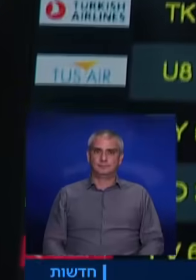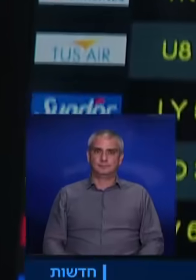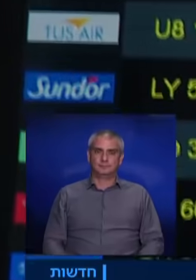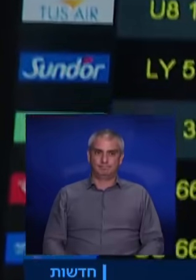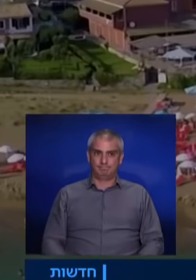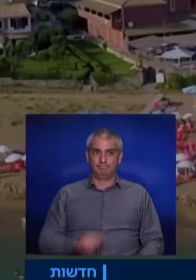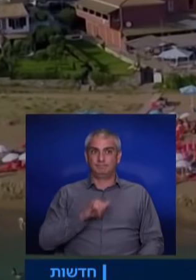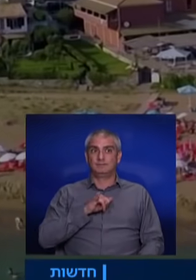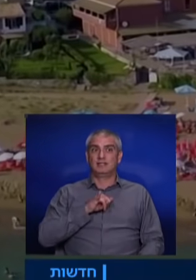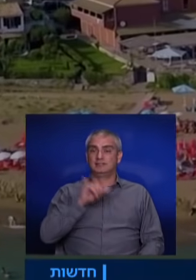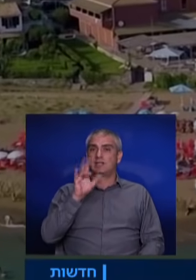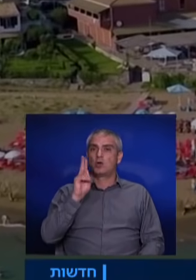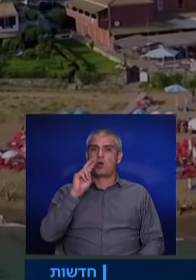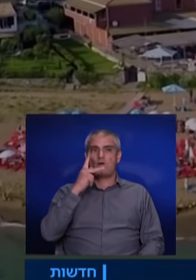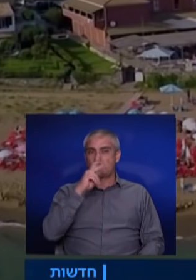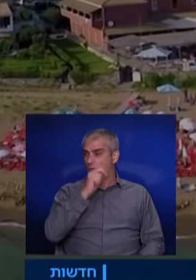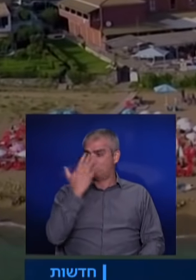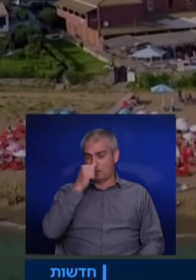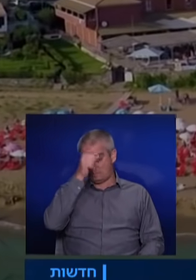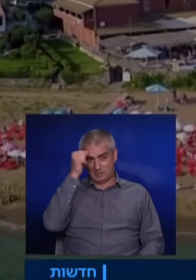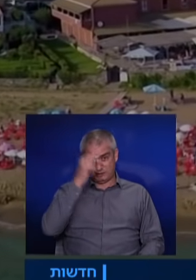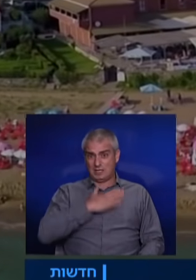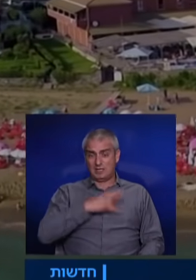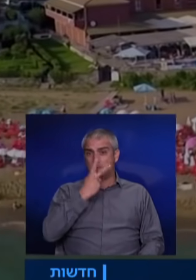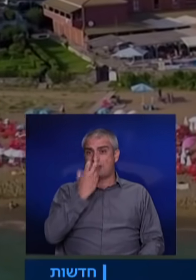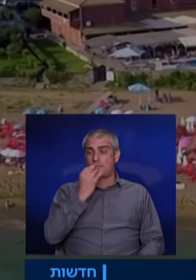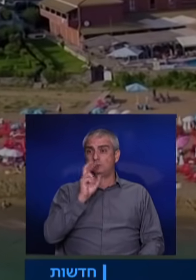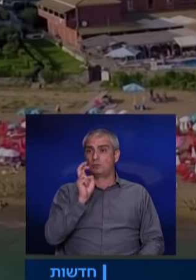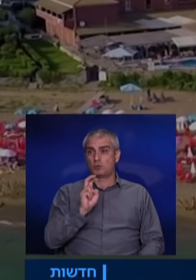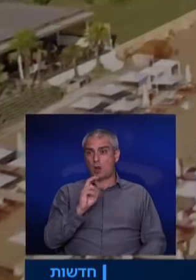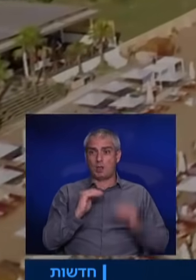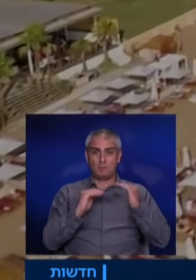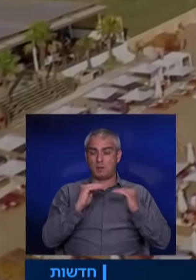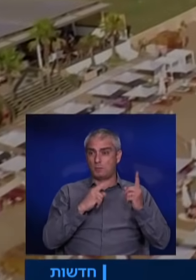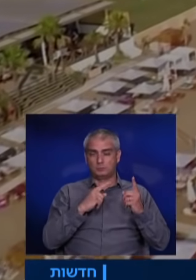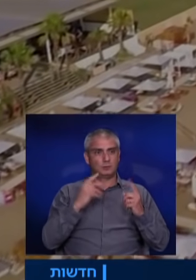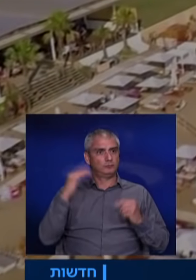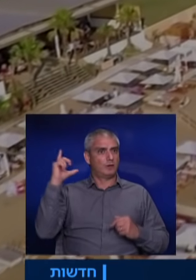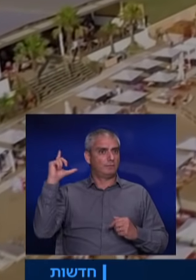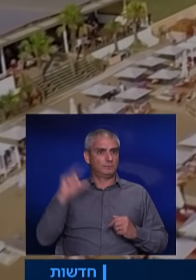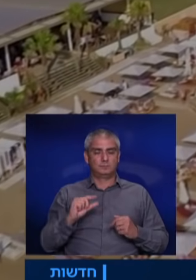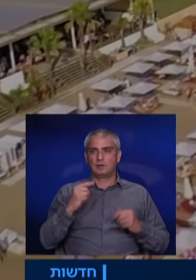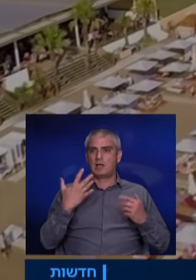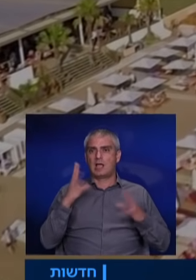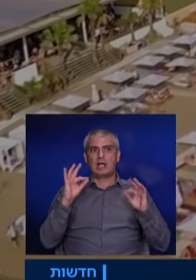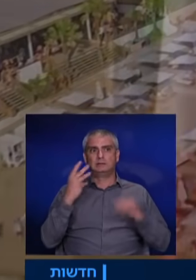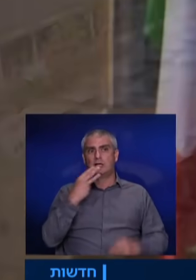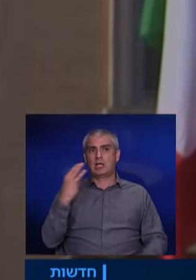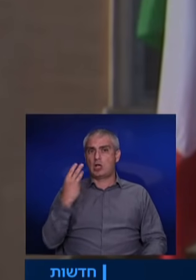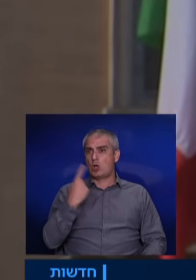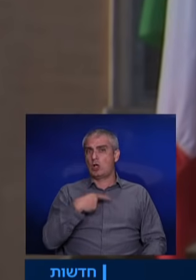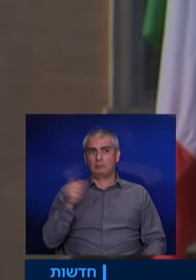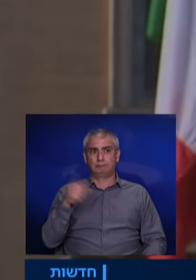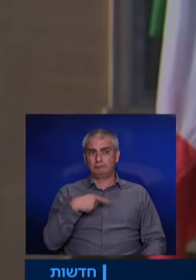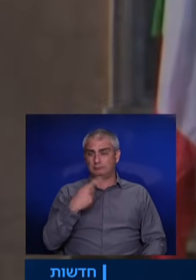טיסה לקורפו למשל, כזאת שעלתה בקיץ ובחגים 250 דולרים בממוצע, ירדה השבוע ל-10 אירו לכיוון.